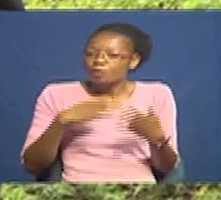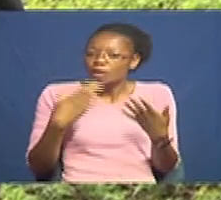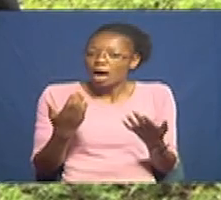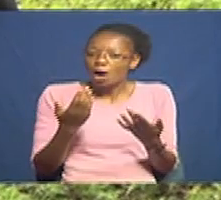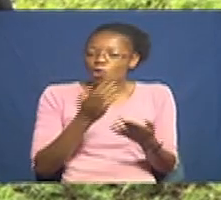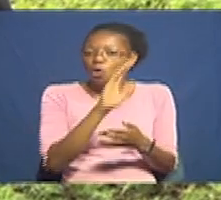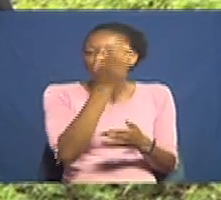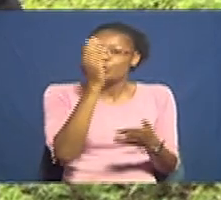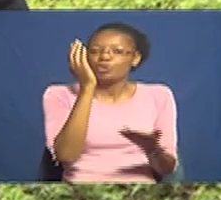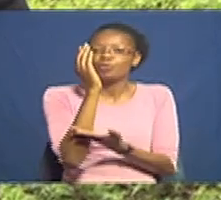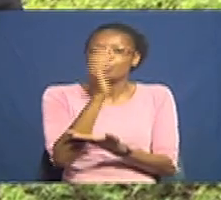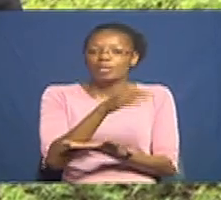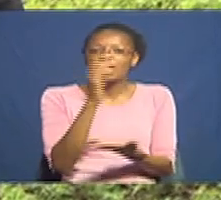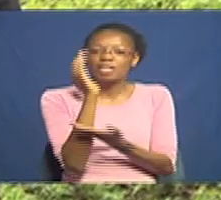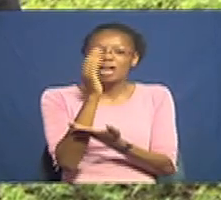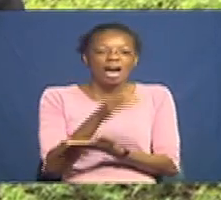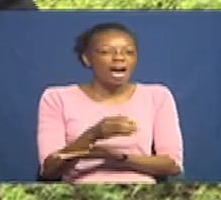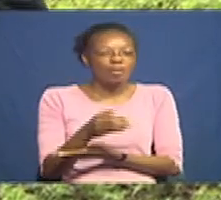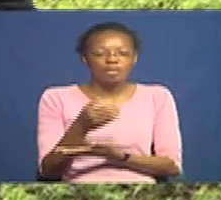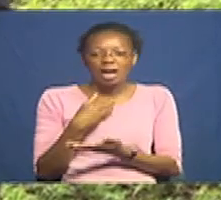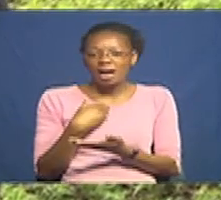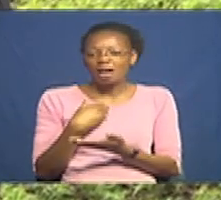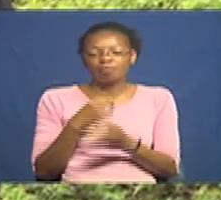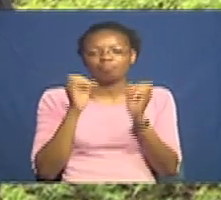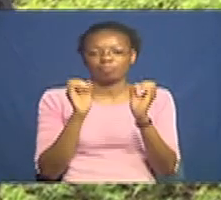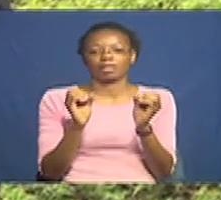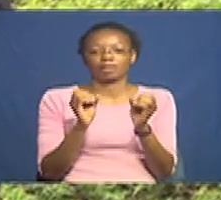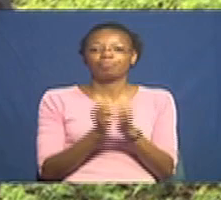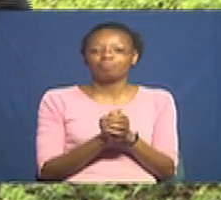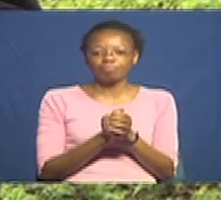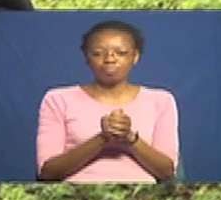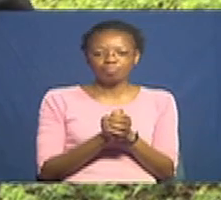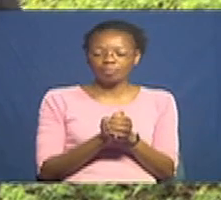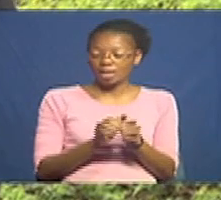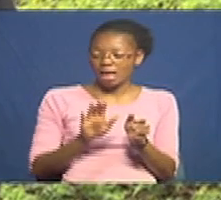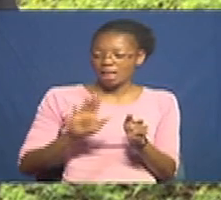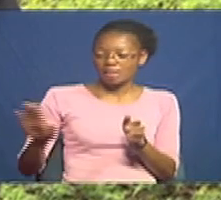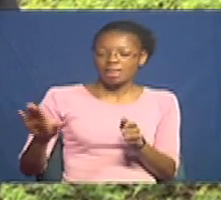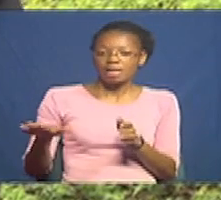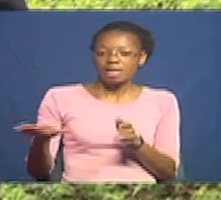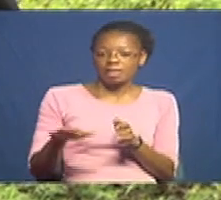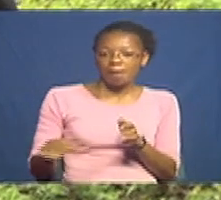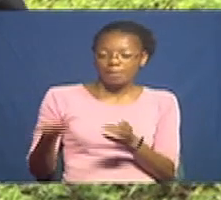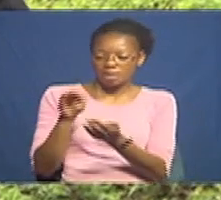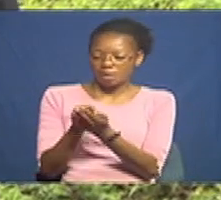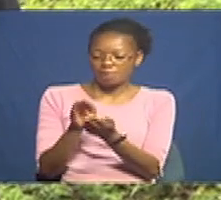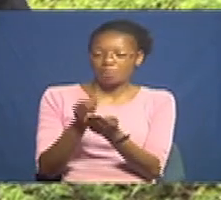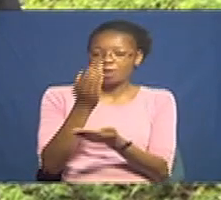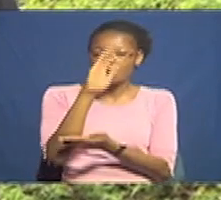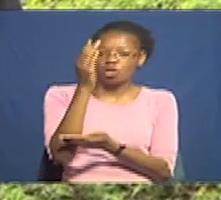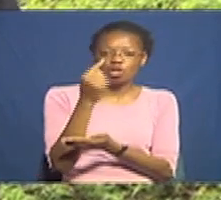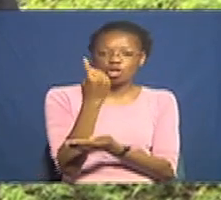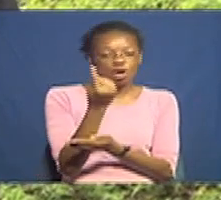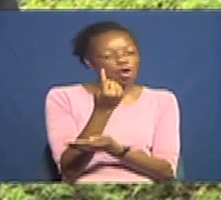kwa kuratibu tu miti, bali pia kwa wakulima na watu wote kwa jumla. Je, ulifahamu kwamba kuna kitengo kiitwacho Herbarium